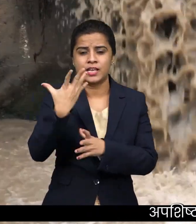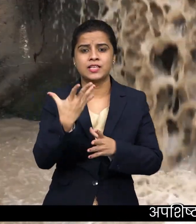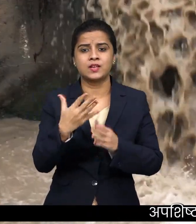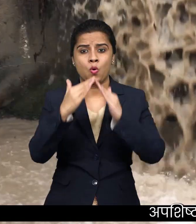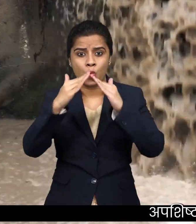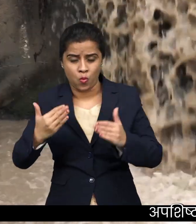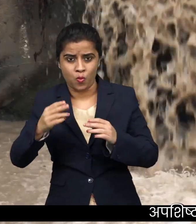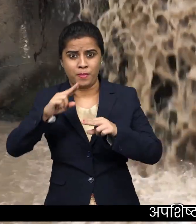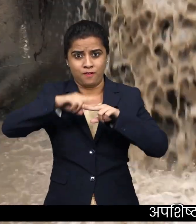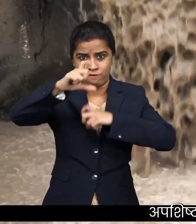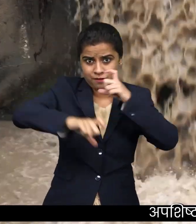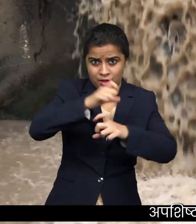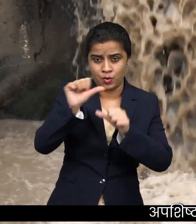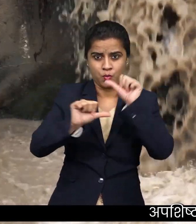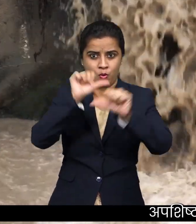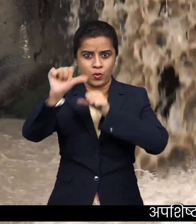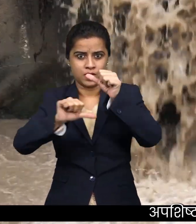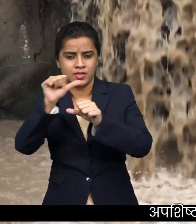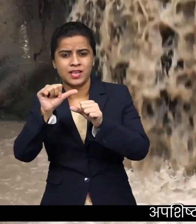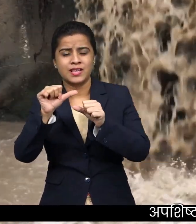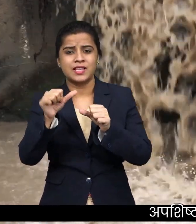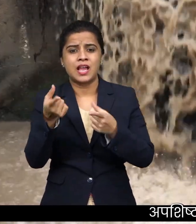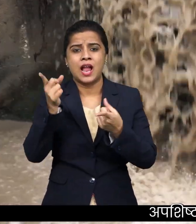को प्रमुख प्रदूषण है।